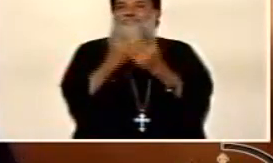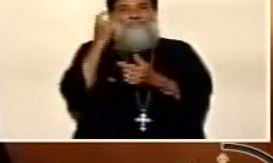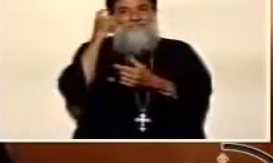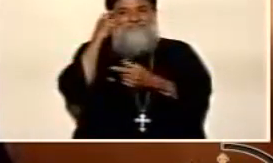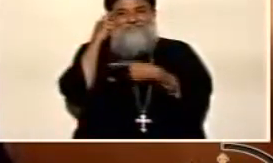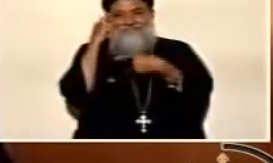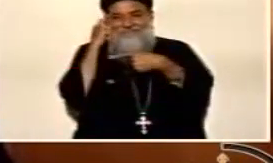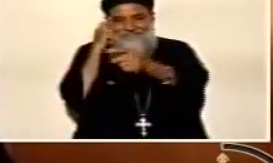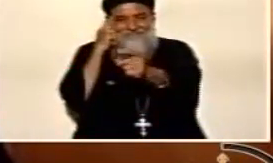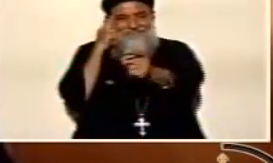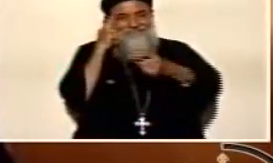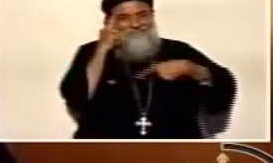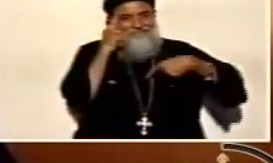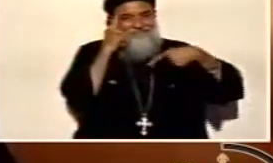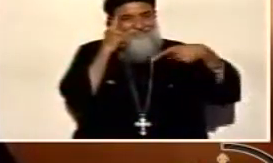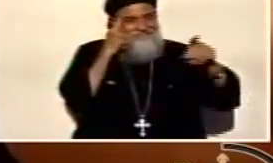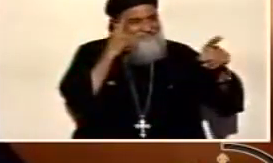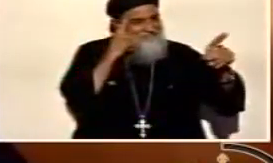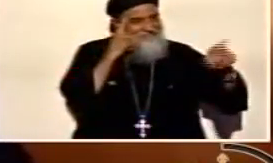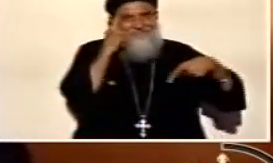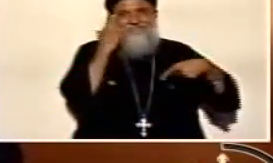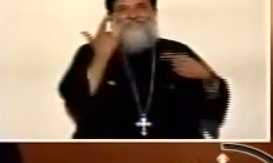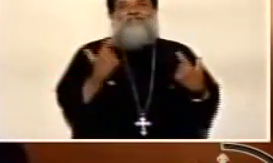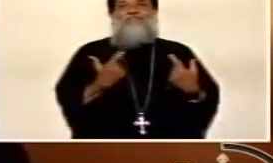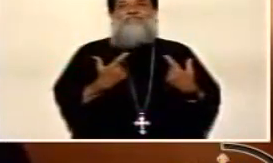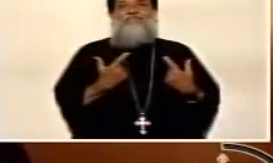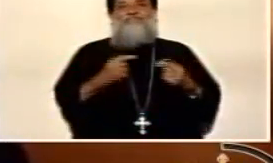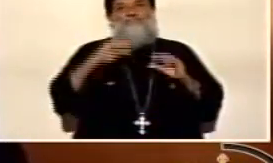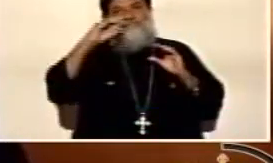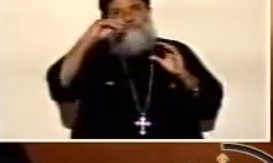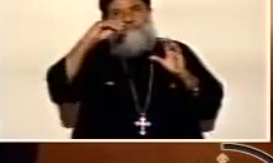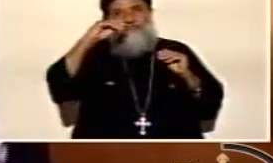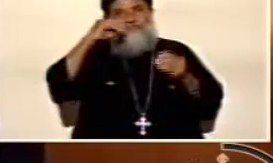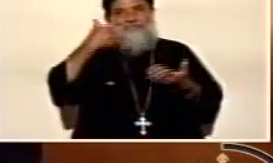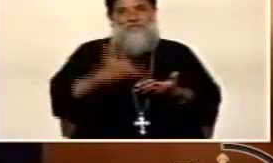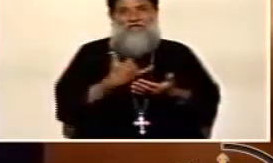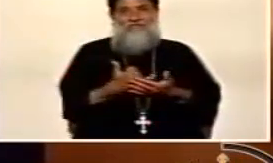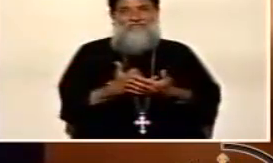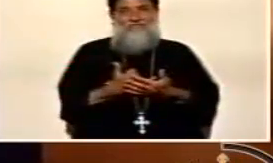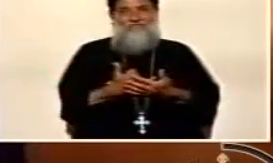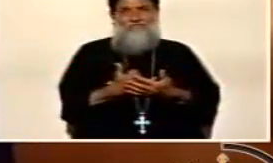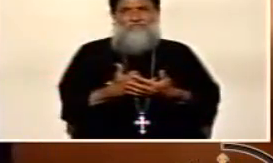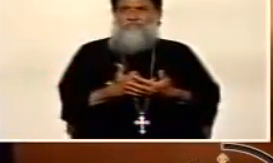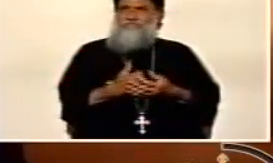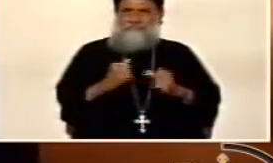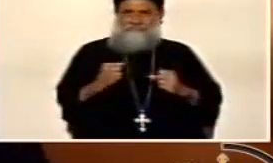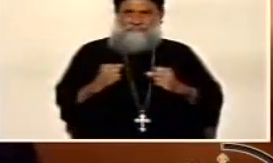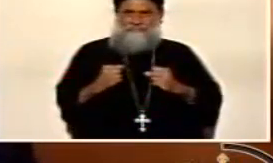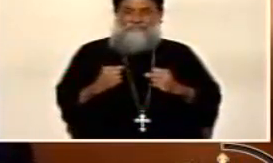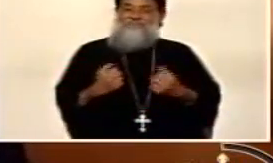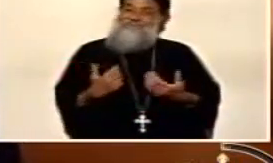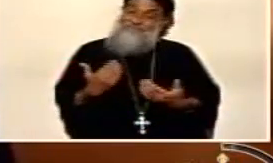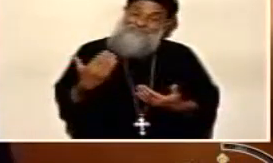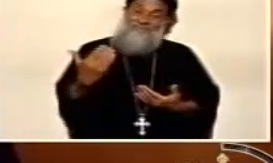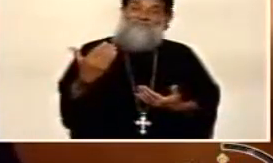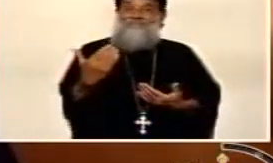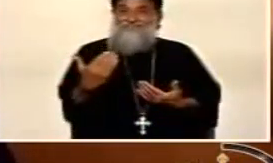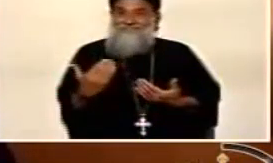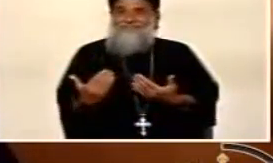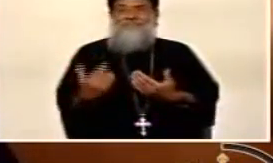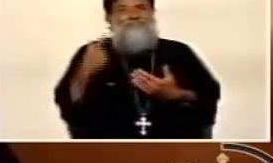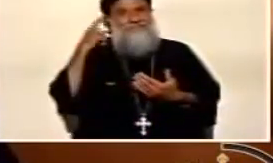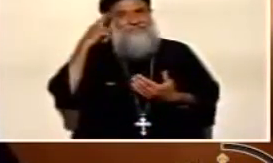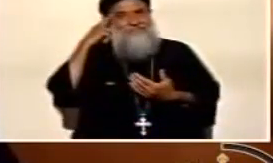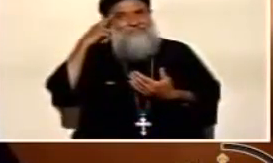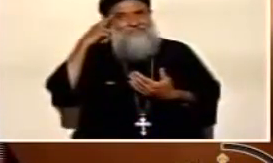فعشان كده القديس بولس قال حتى الذين بلا ناموس صرت بالنسبة لهم كأني